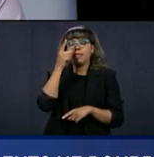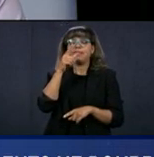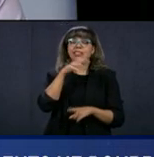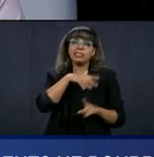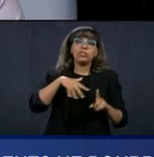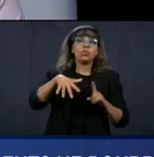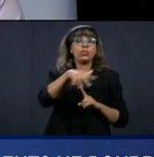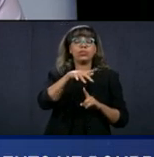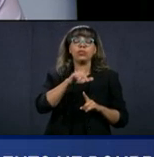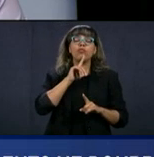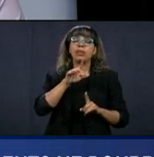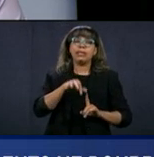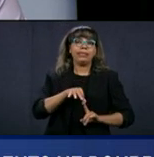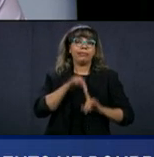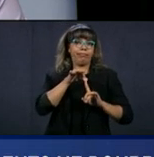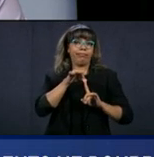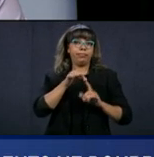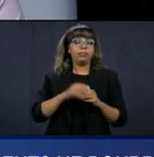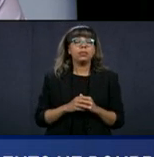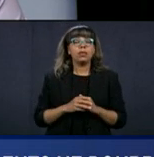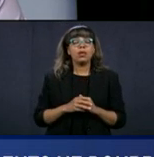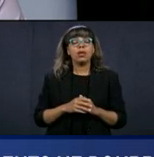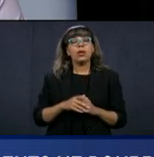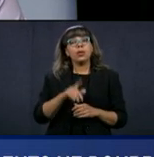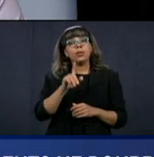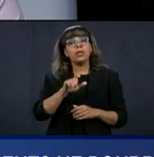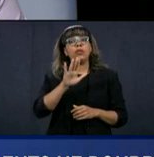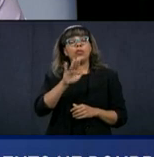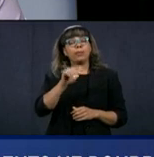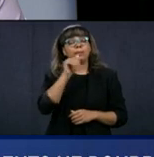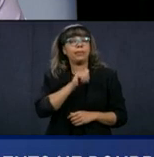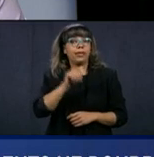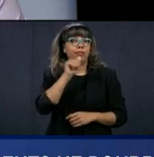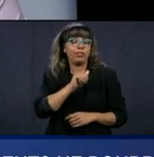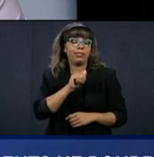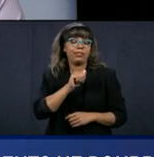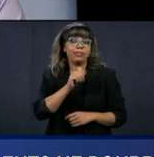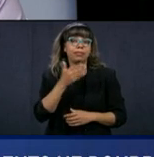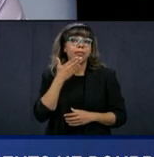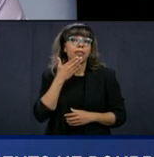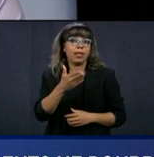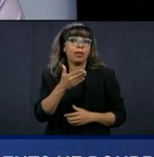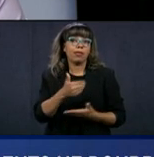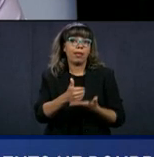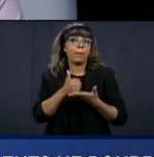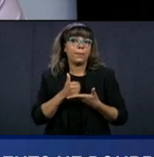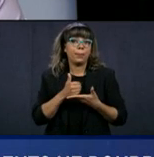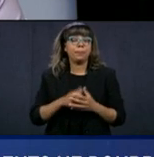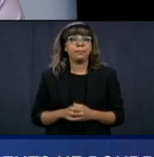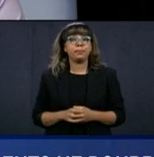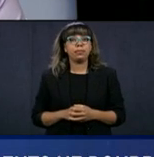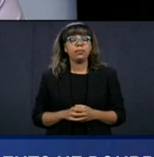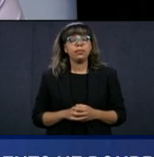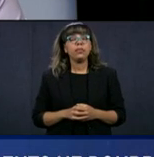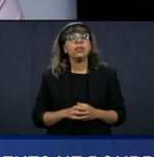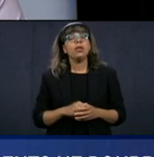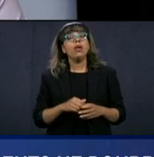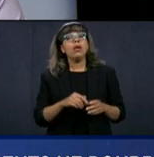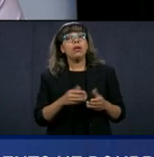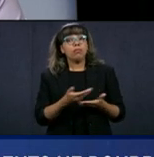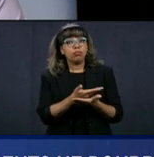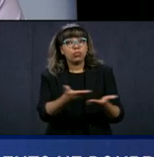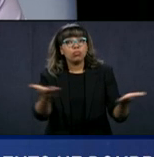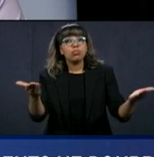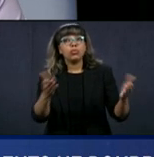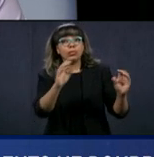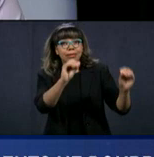situation exceptionnelle. Nous vous demandons d'être compréhensifs et nous vous demandons de le faire. Nous vous remercions de le faire.